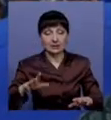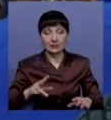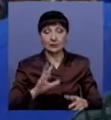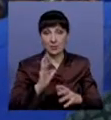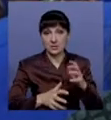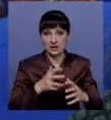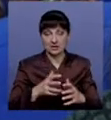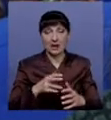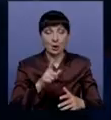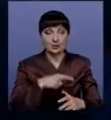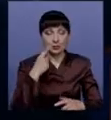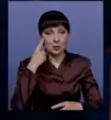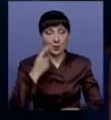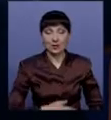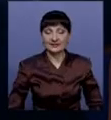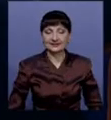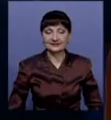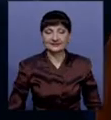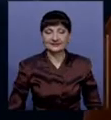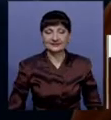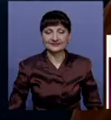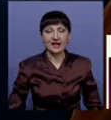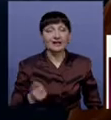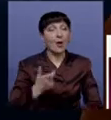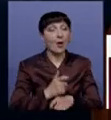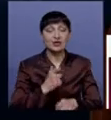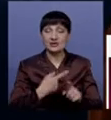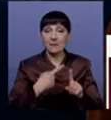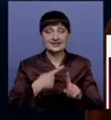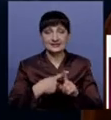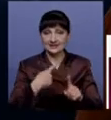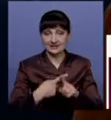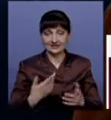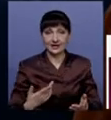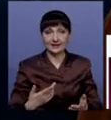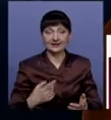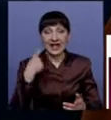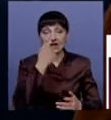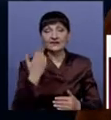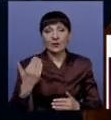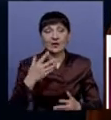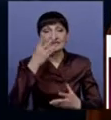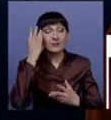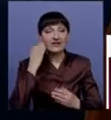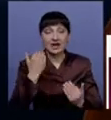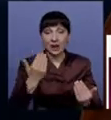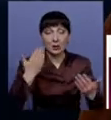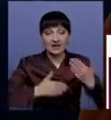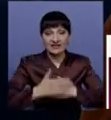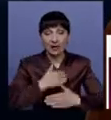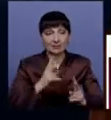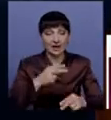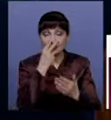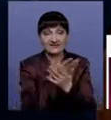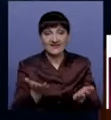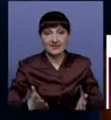мира, считают зрители. Она очень позитивная. За яркой личностью Зареты легко забываешь о ее физических